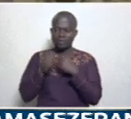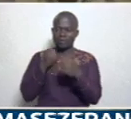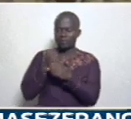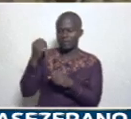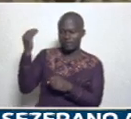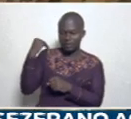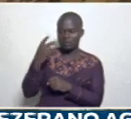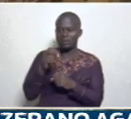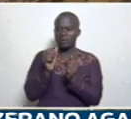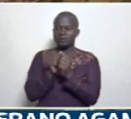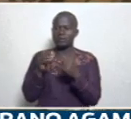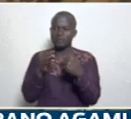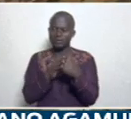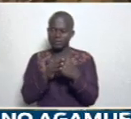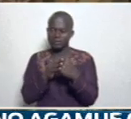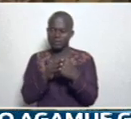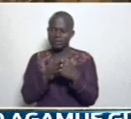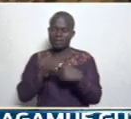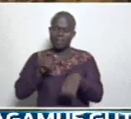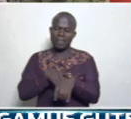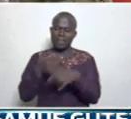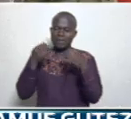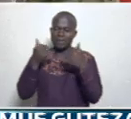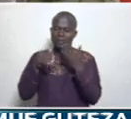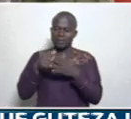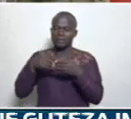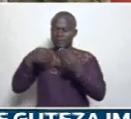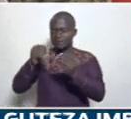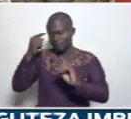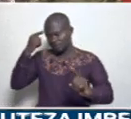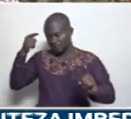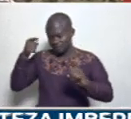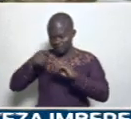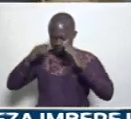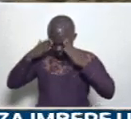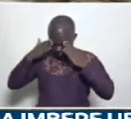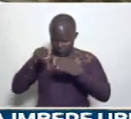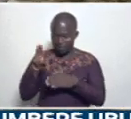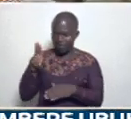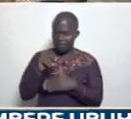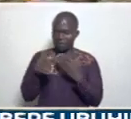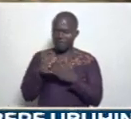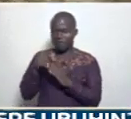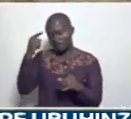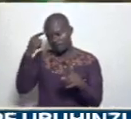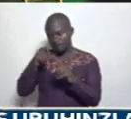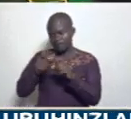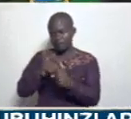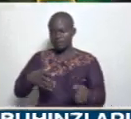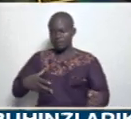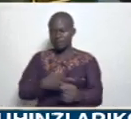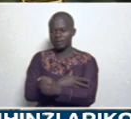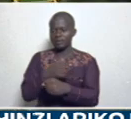wa 2018. Kuri iyi nshuro imyitozo yatanzwe hagendewe ku nteganyanyigisho y'umuryango w'abibumbye igamije kubongerera ubushobozi mu